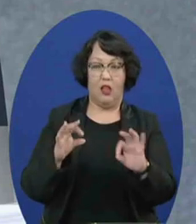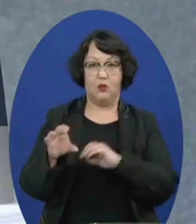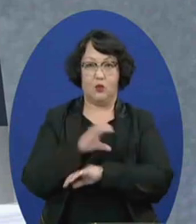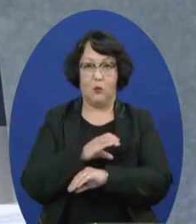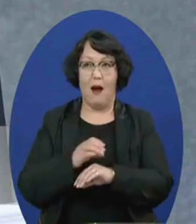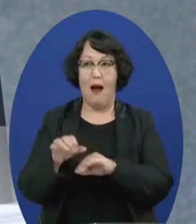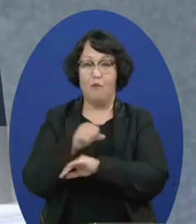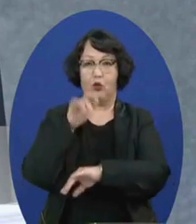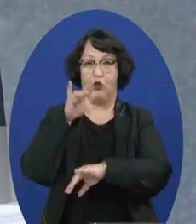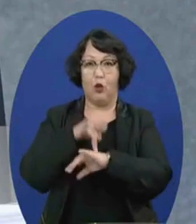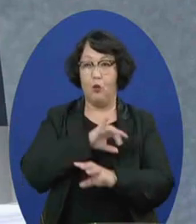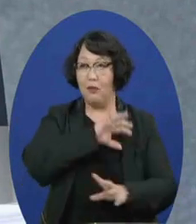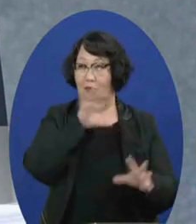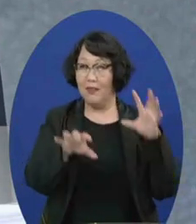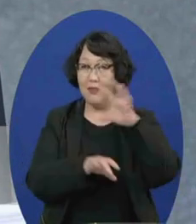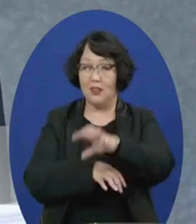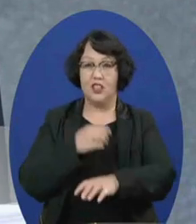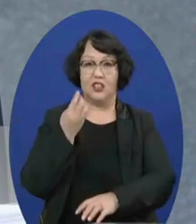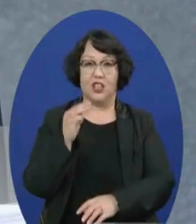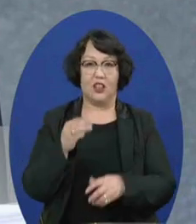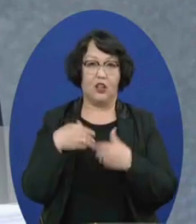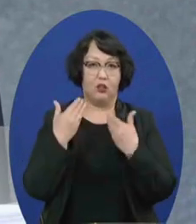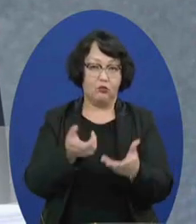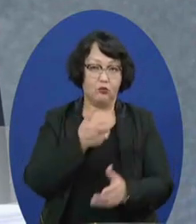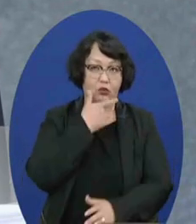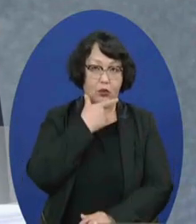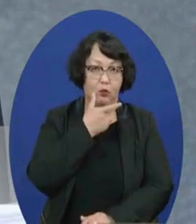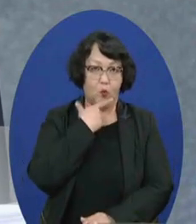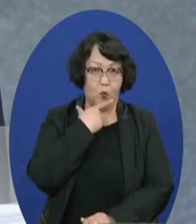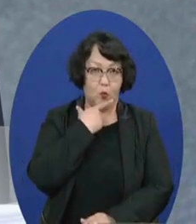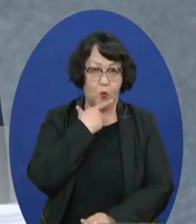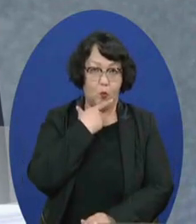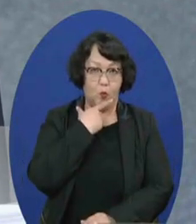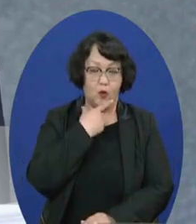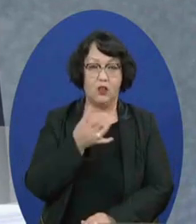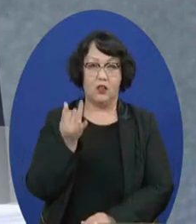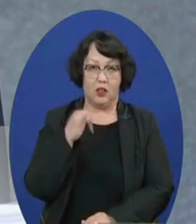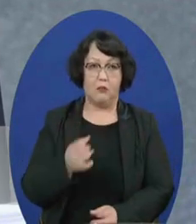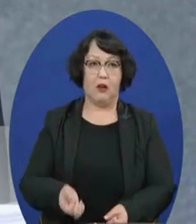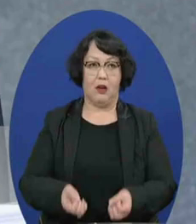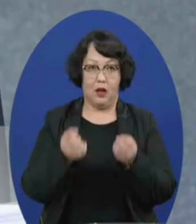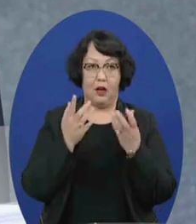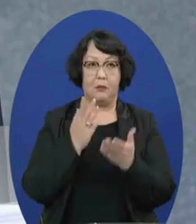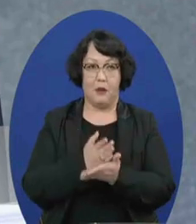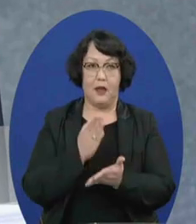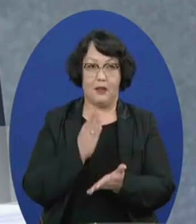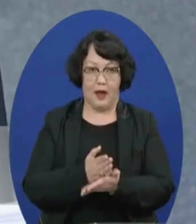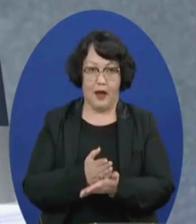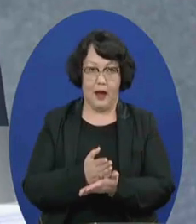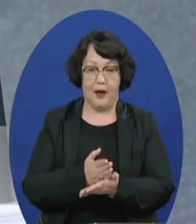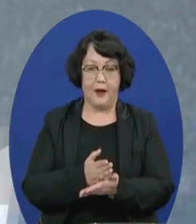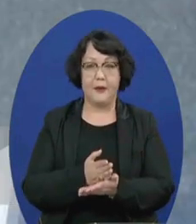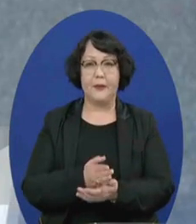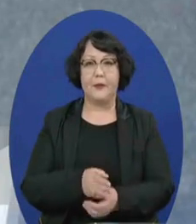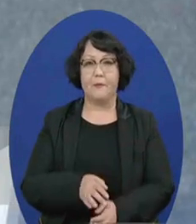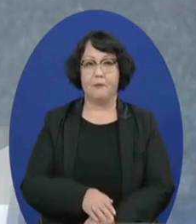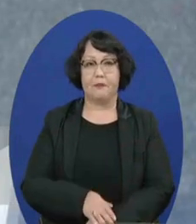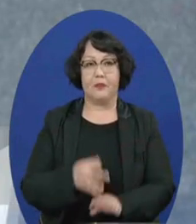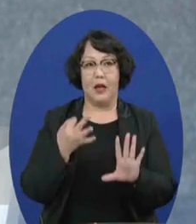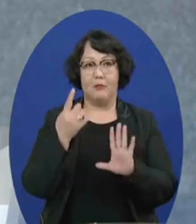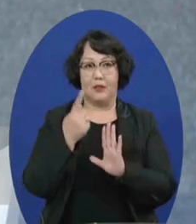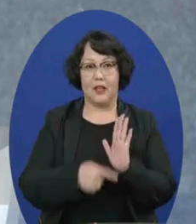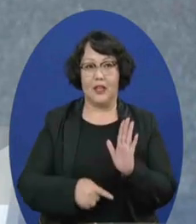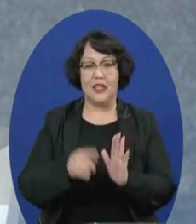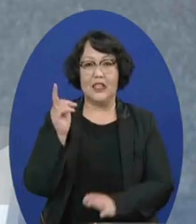Сумаасаа одоо аймгийн төв дээр хурж ирж эсэлтийн шалгалтанд орох ийм нөхцөл эрсдлүүд одоо үүсэх ийм олон нөхцлүүд үүссэн. 8